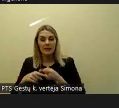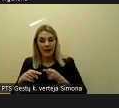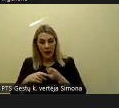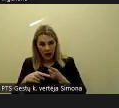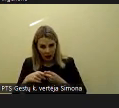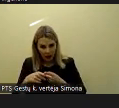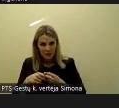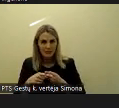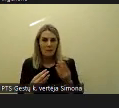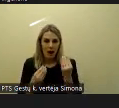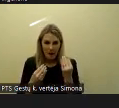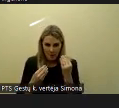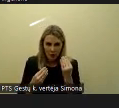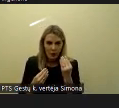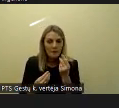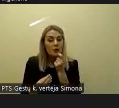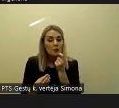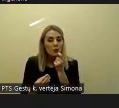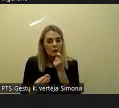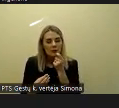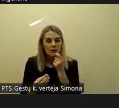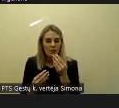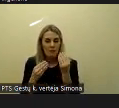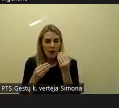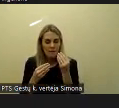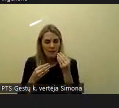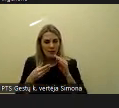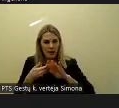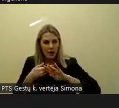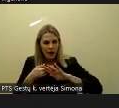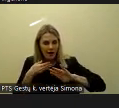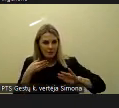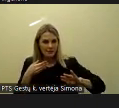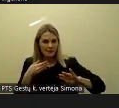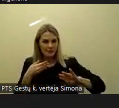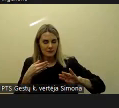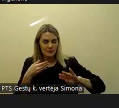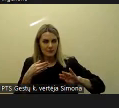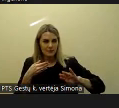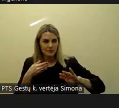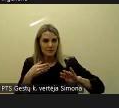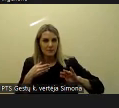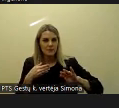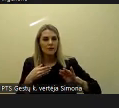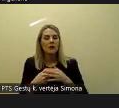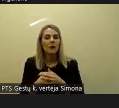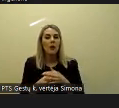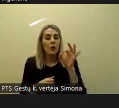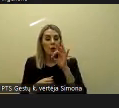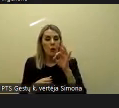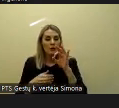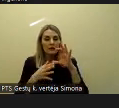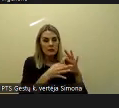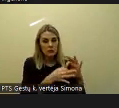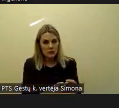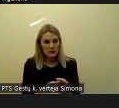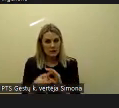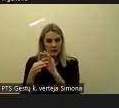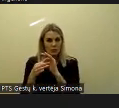dalykų ribų, peržengiant tas ribas. Ir mes kalbame apie susietumą ir